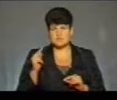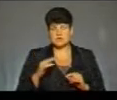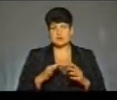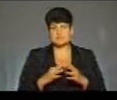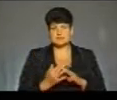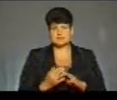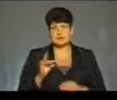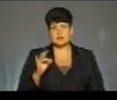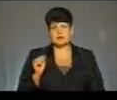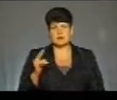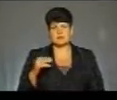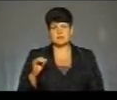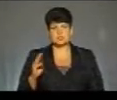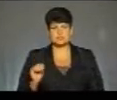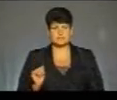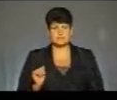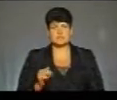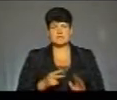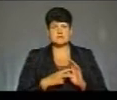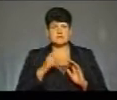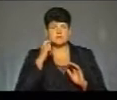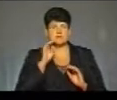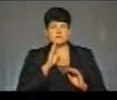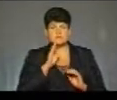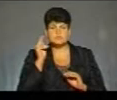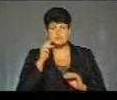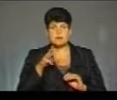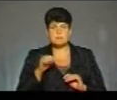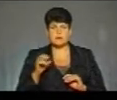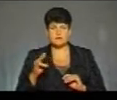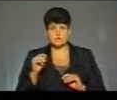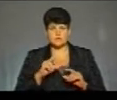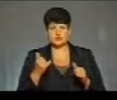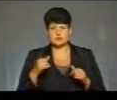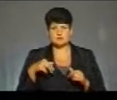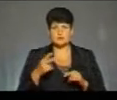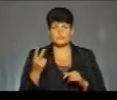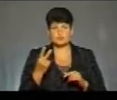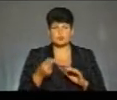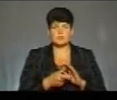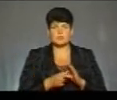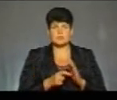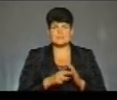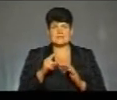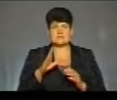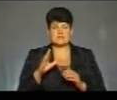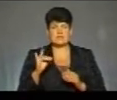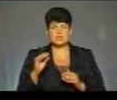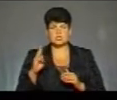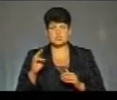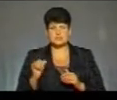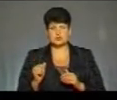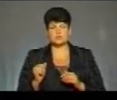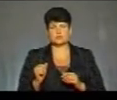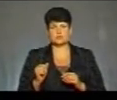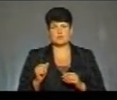селі Ратищів. Семирічна Марія Ковальчук навчалась у Манаєвській школі. Сьогодні пішла у другий клас Звиженську загальноосвітню школу 1-2